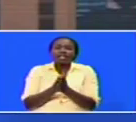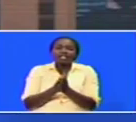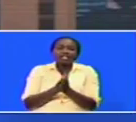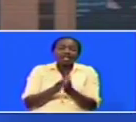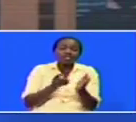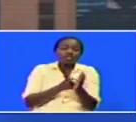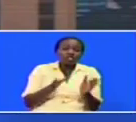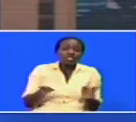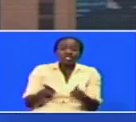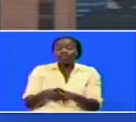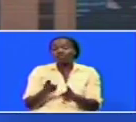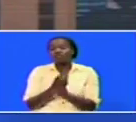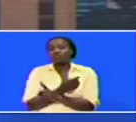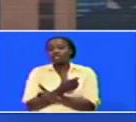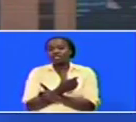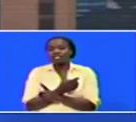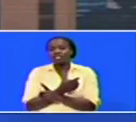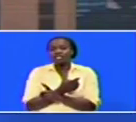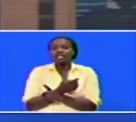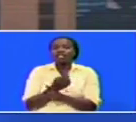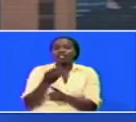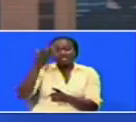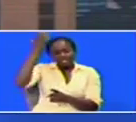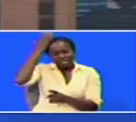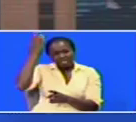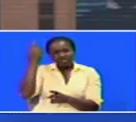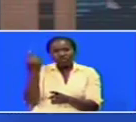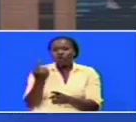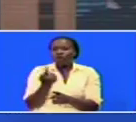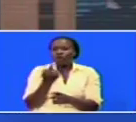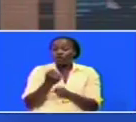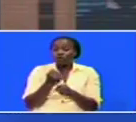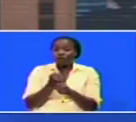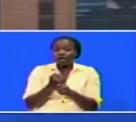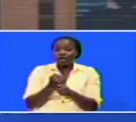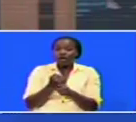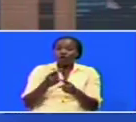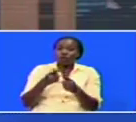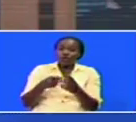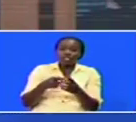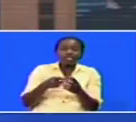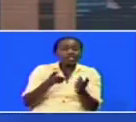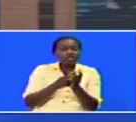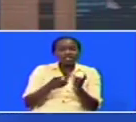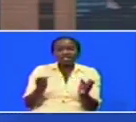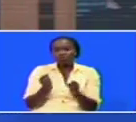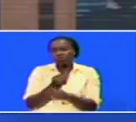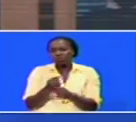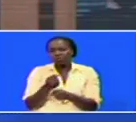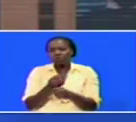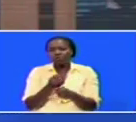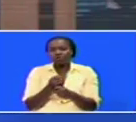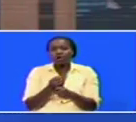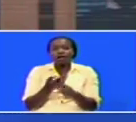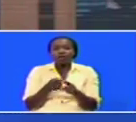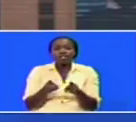yao. Wauguzi kurudi watafanya tu kazi ambayo wauguzi wanaweza kufanya. Na madaktari paka warudi ndipo